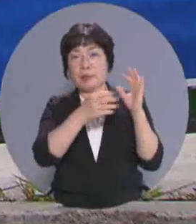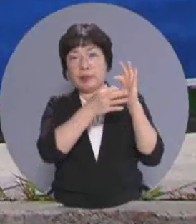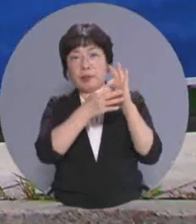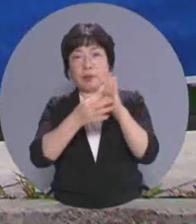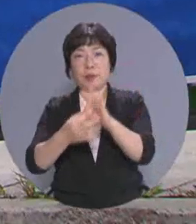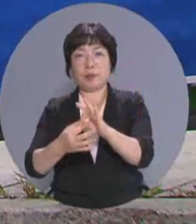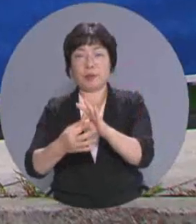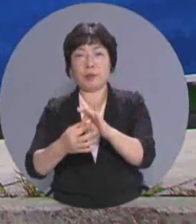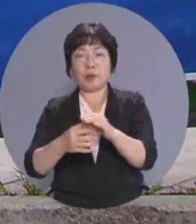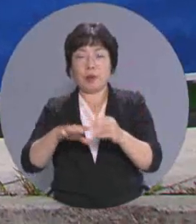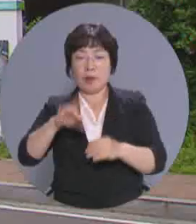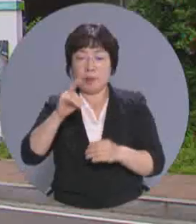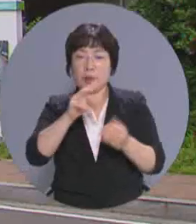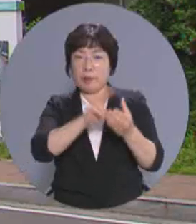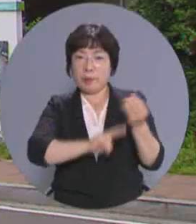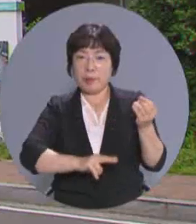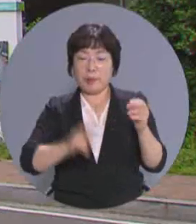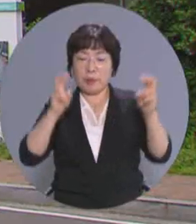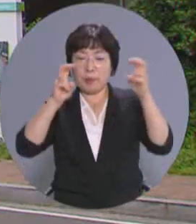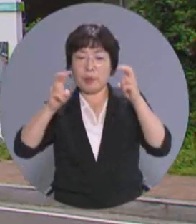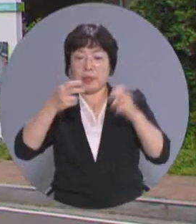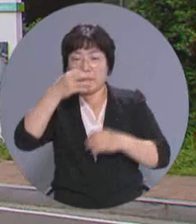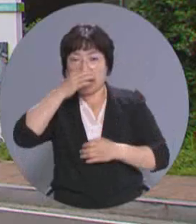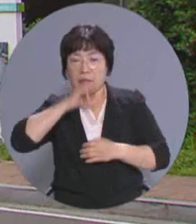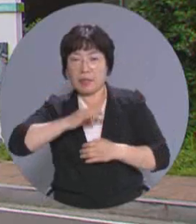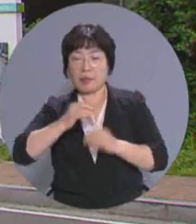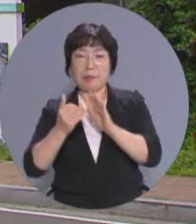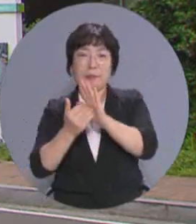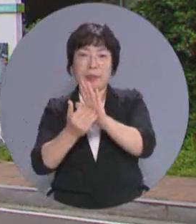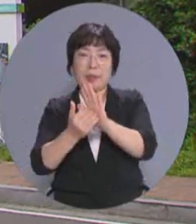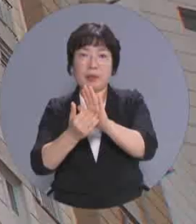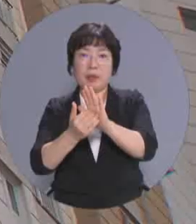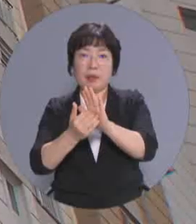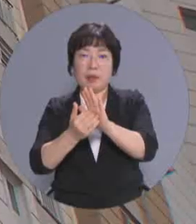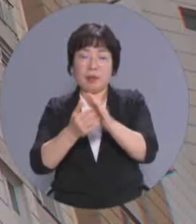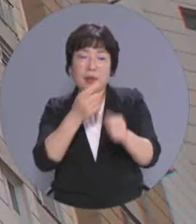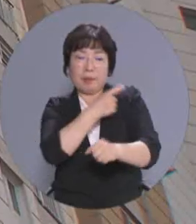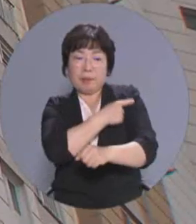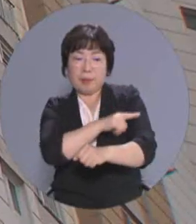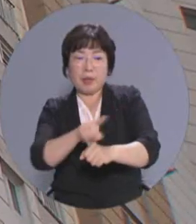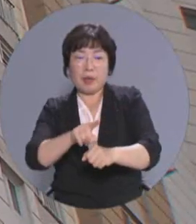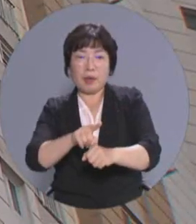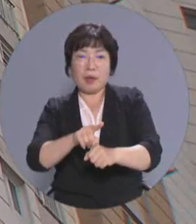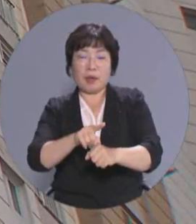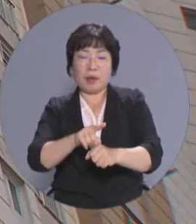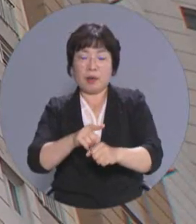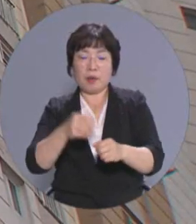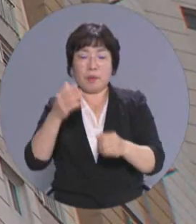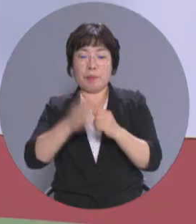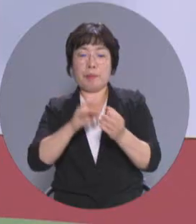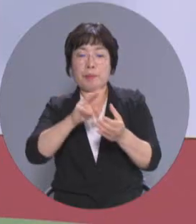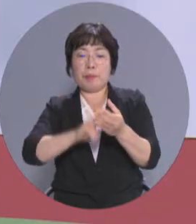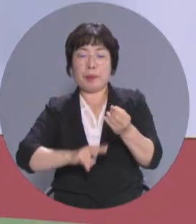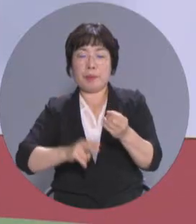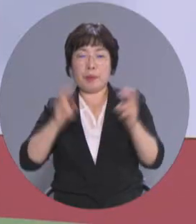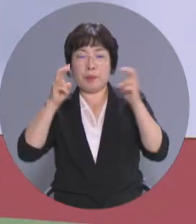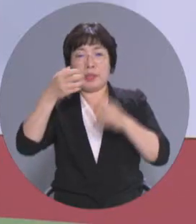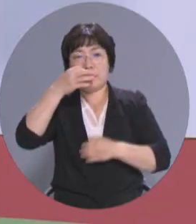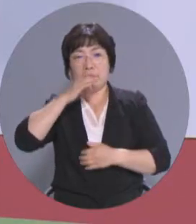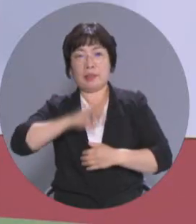이유는 우선 분양 시 업체가 이익을 볼 수 없지만 부적격 세대는 시세에 가까운 가격에 팔 수 있기